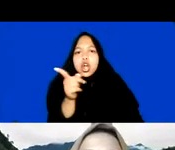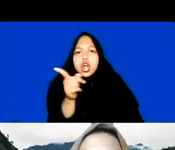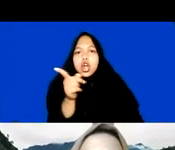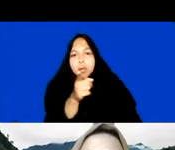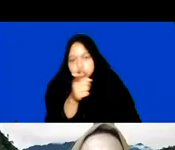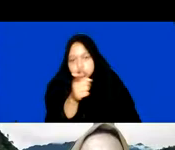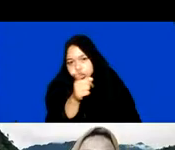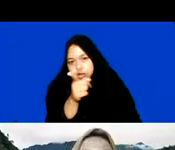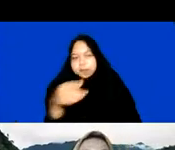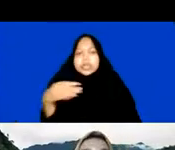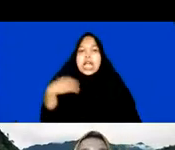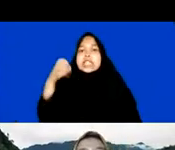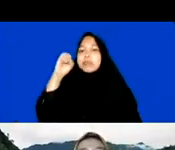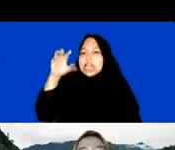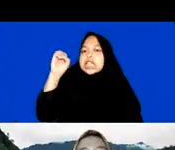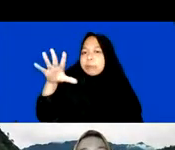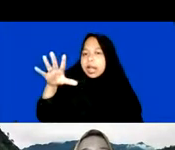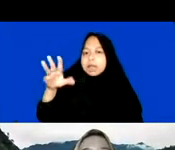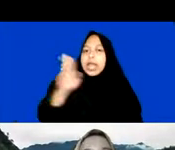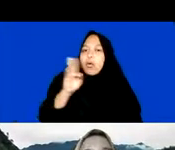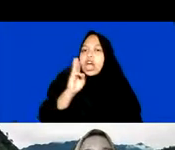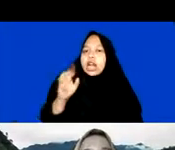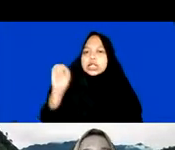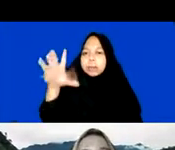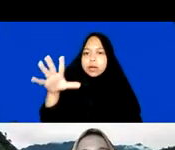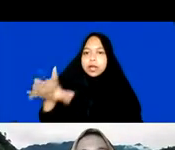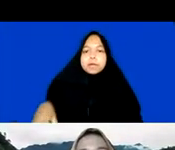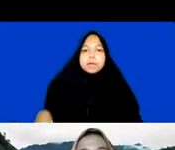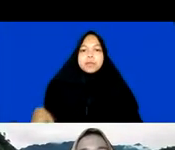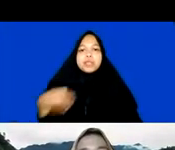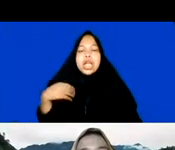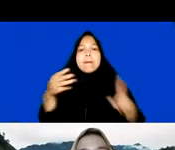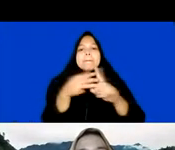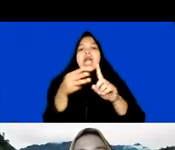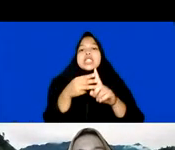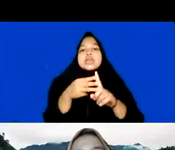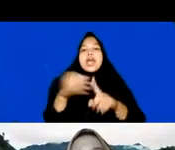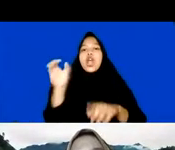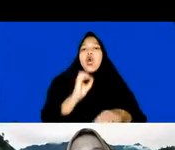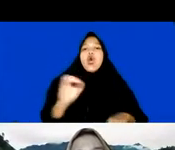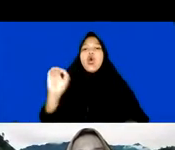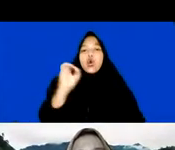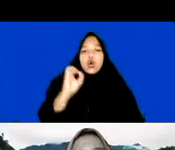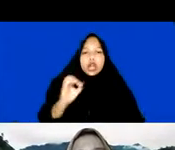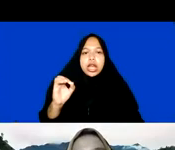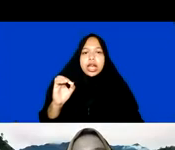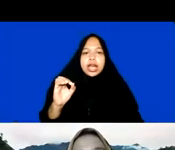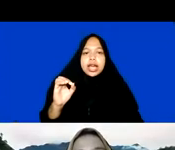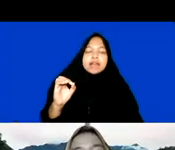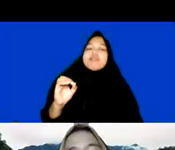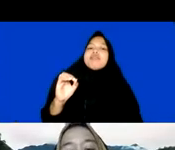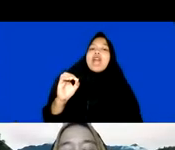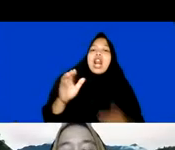Saya ciprat-ciprat, terus pertama saya brush dulu warna oranye, terus saya cipratin warna gelap gitu.